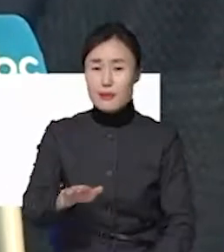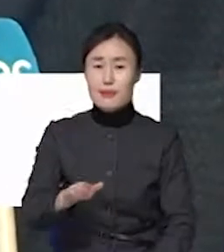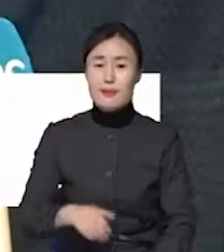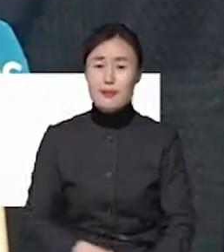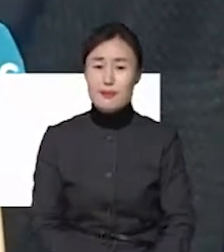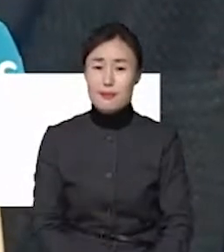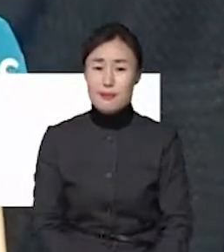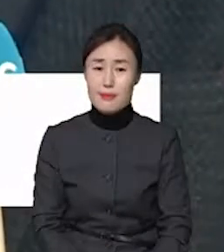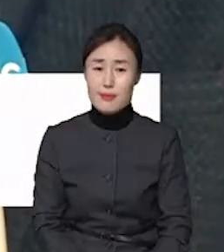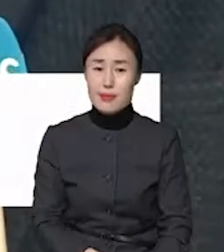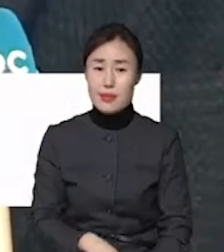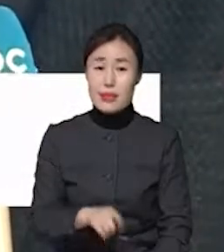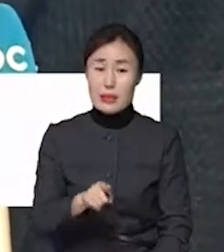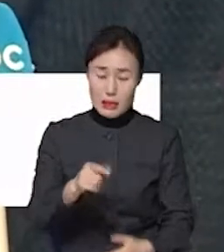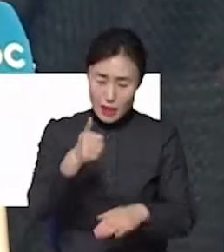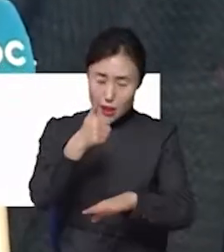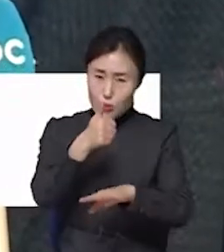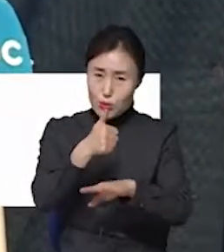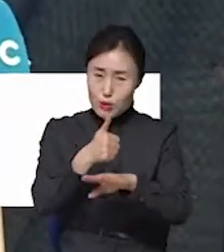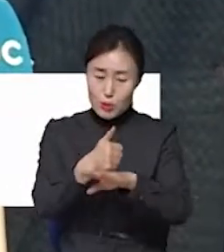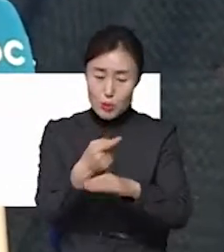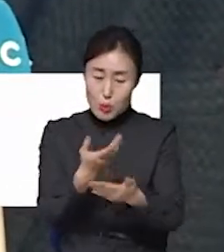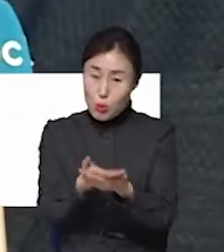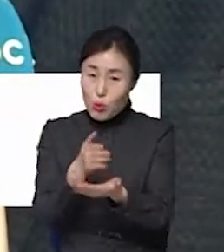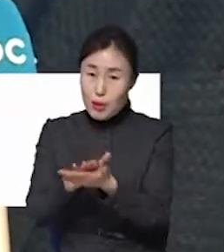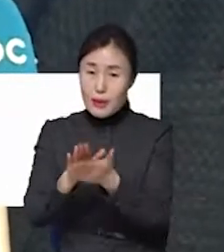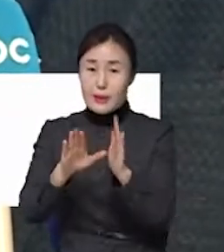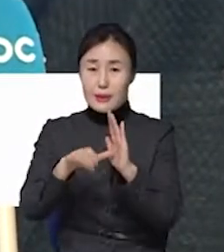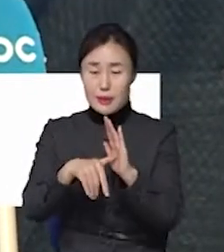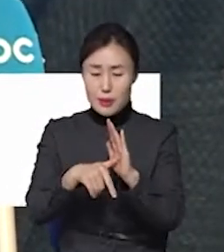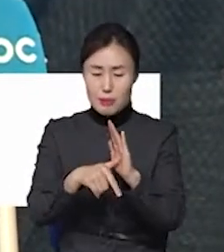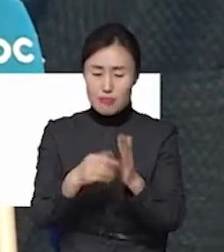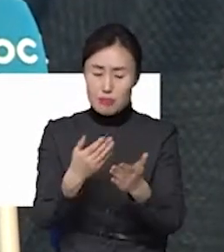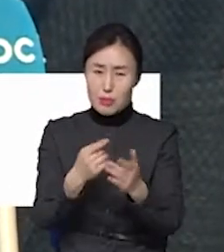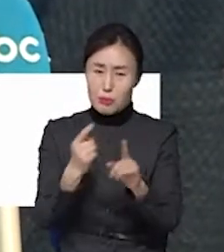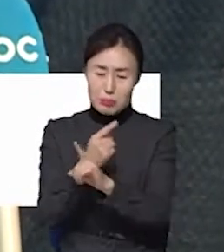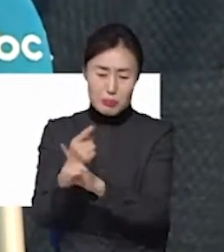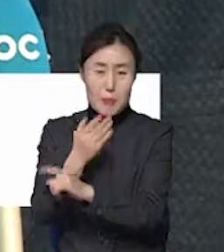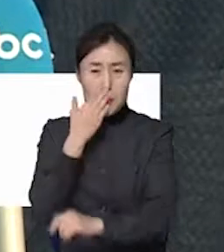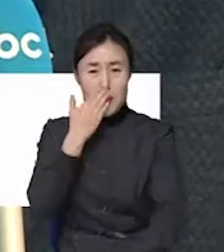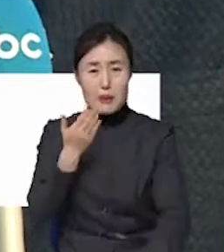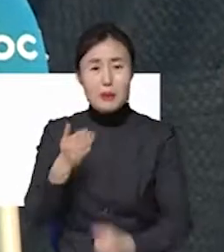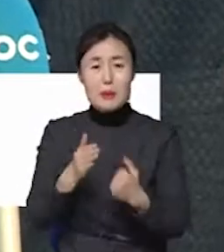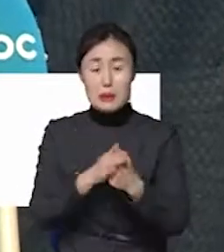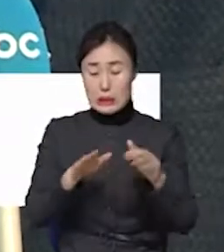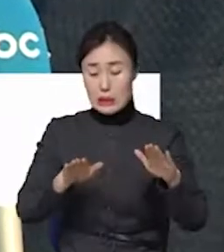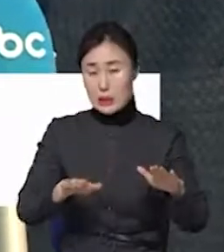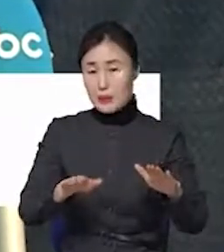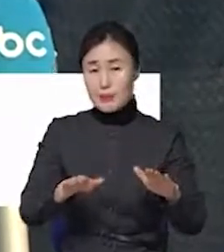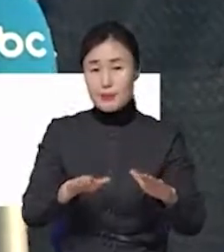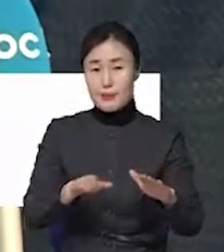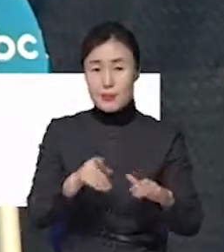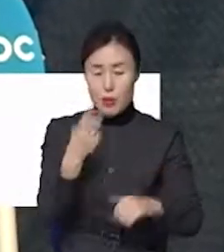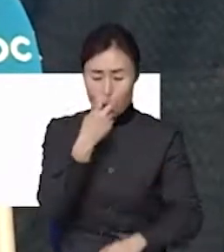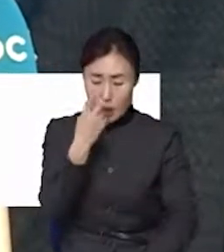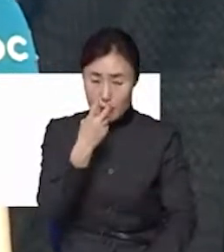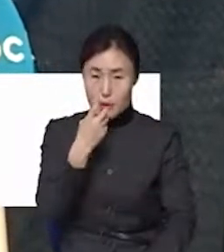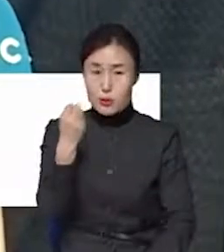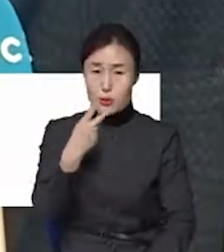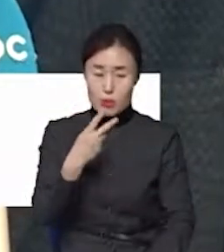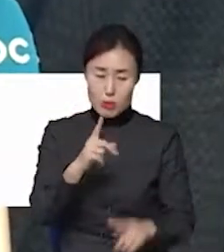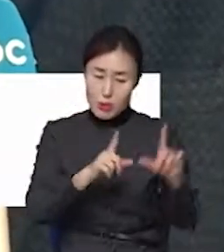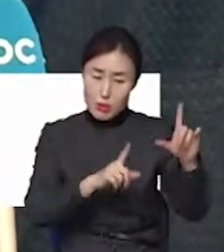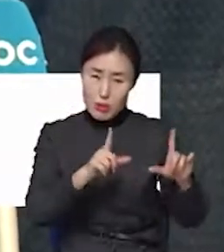부분은 지금 나중에 이제 보수 보강할 때 그때 교체가 가능하기 때문에 현재로서는 그 관리라든지